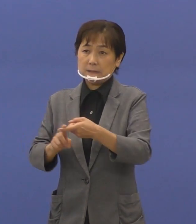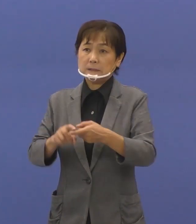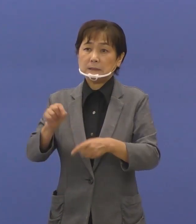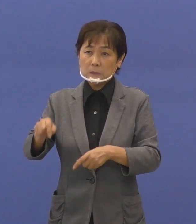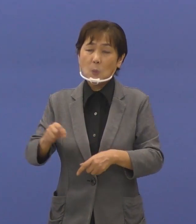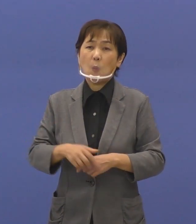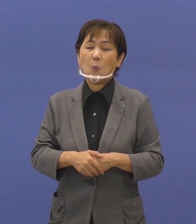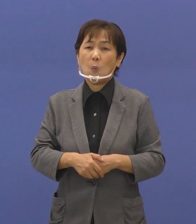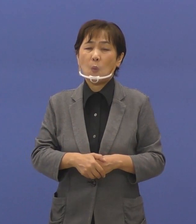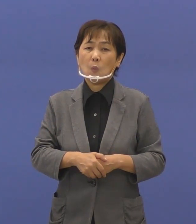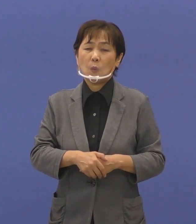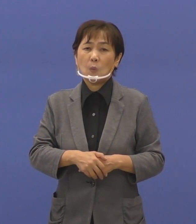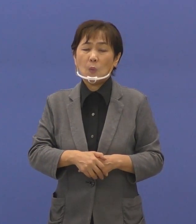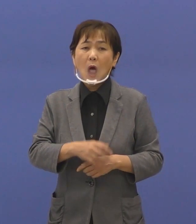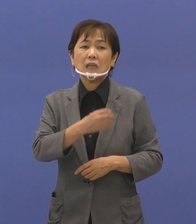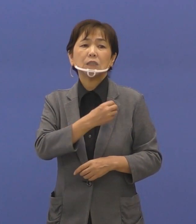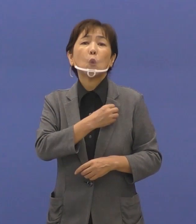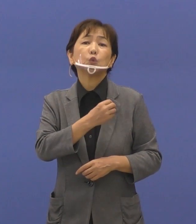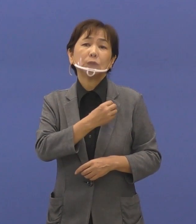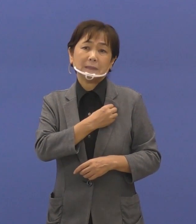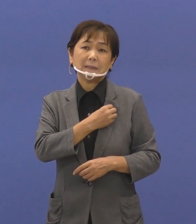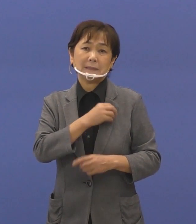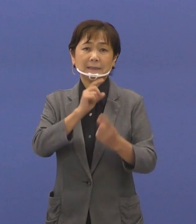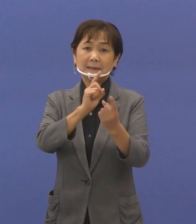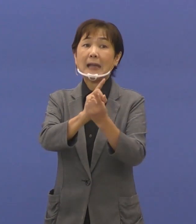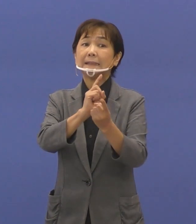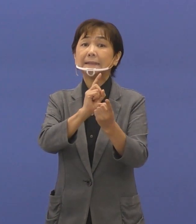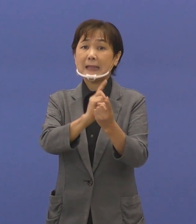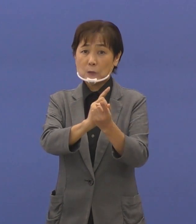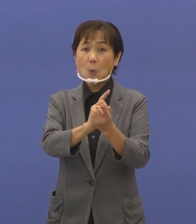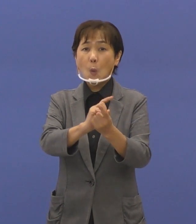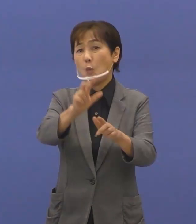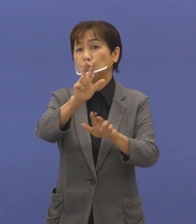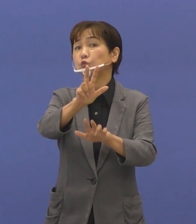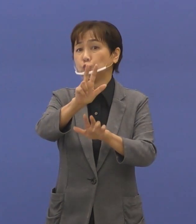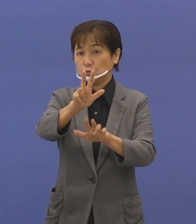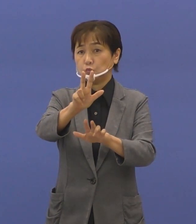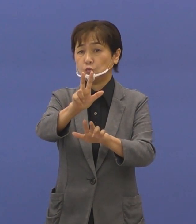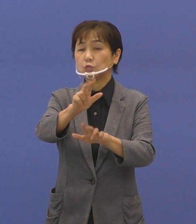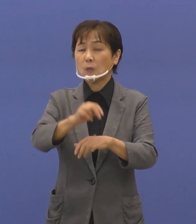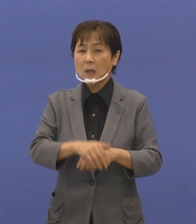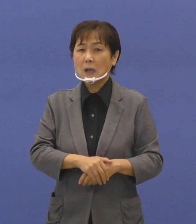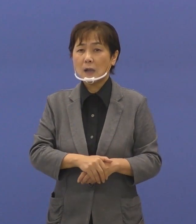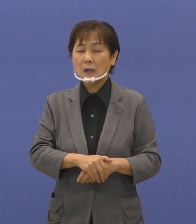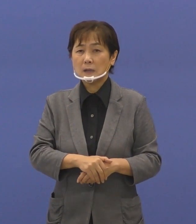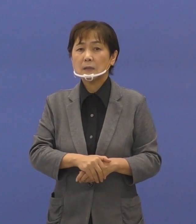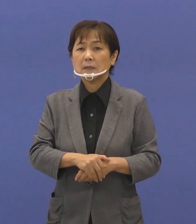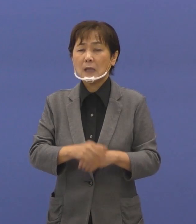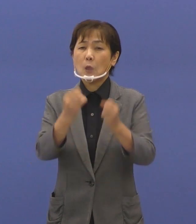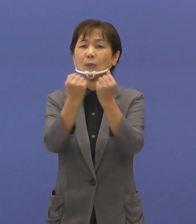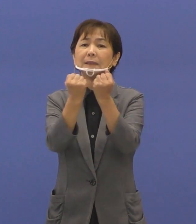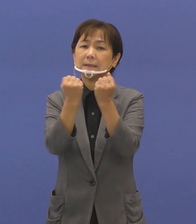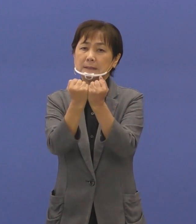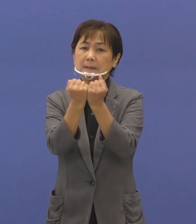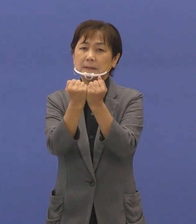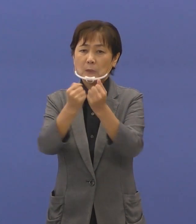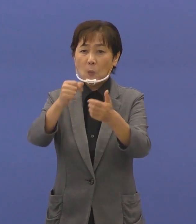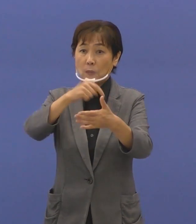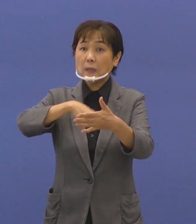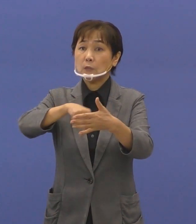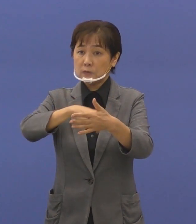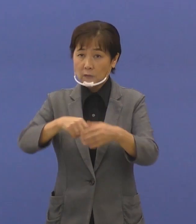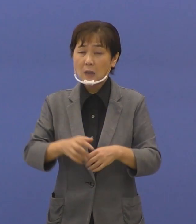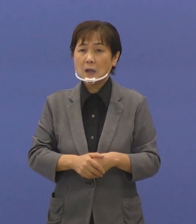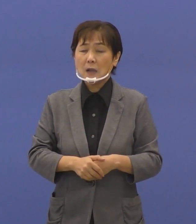職員向けのコンプライアンスマニュアルや職員倫理規定には利害関係者